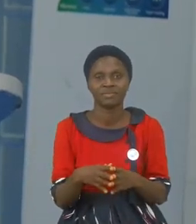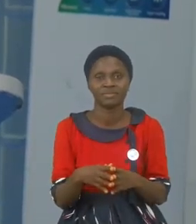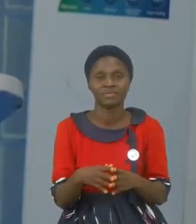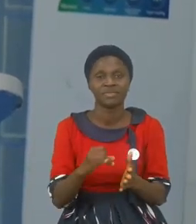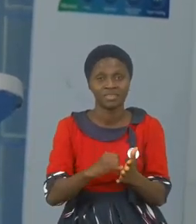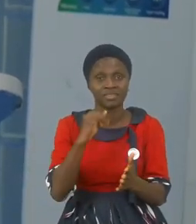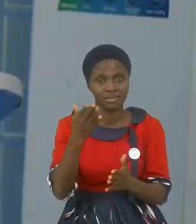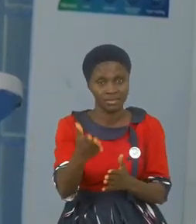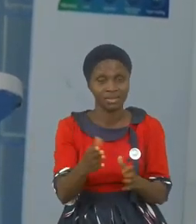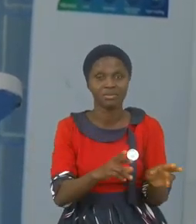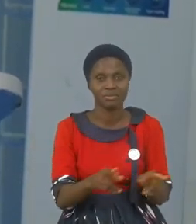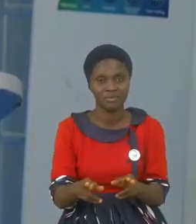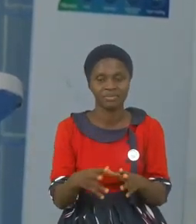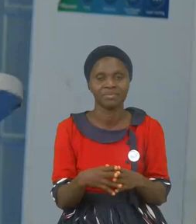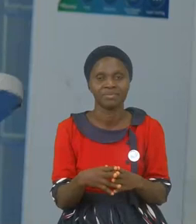C'est déjà là.